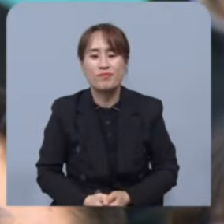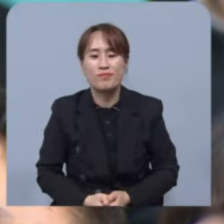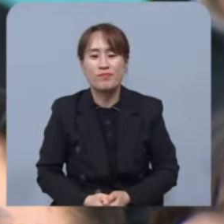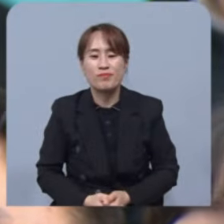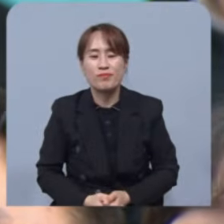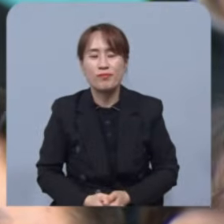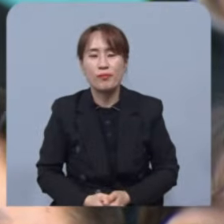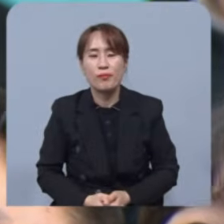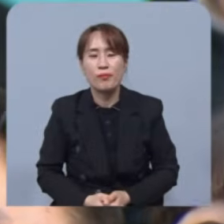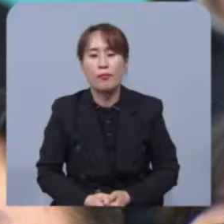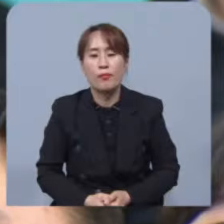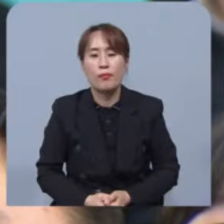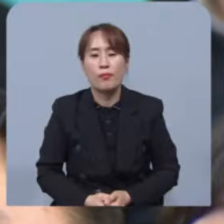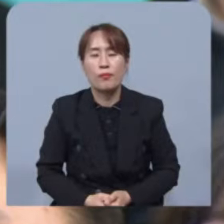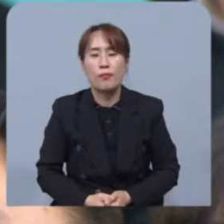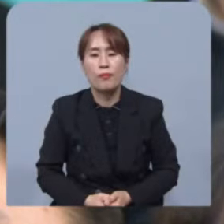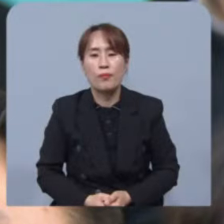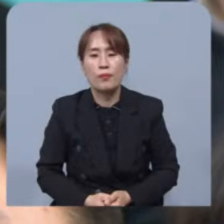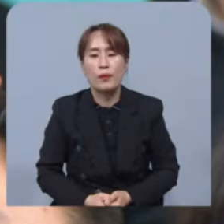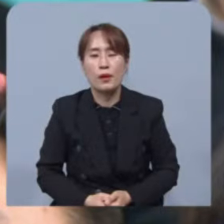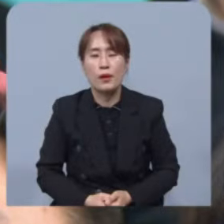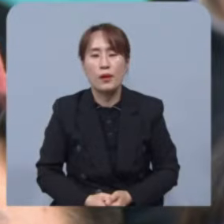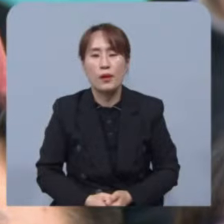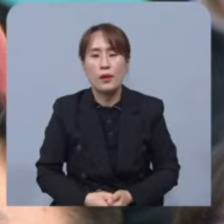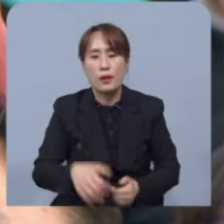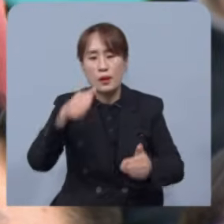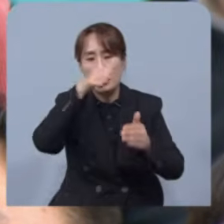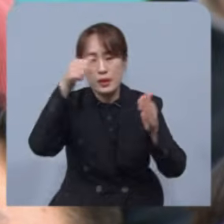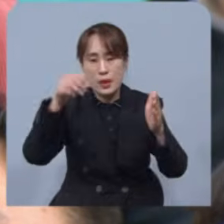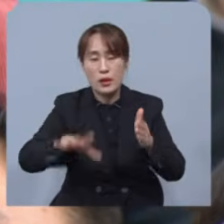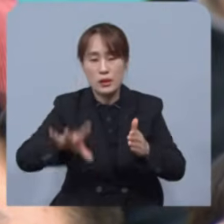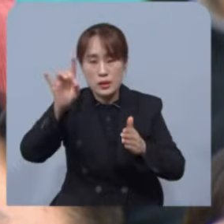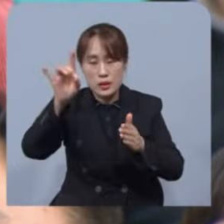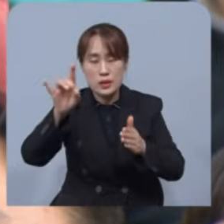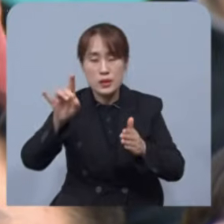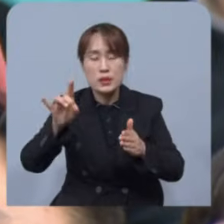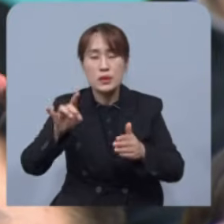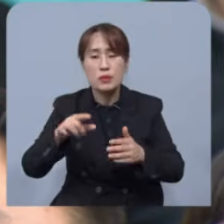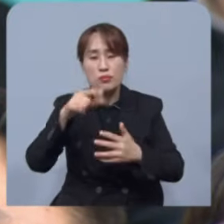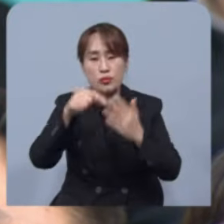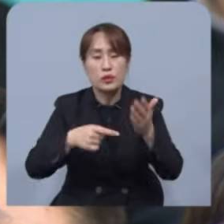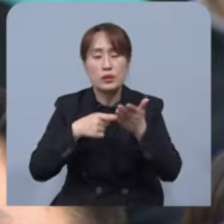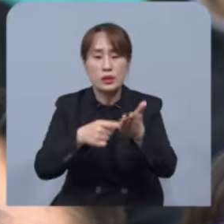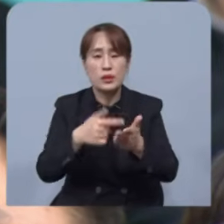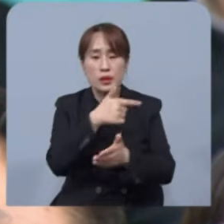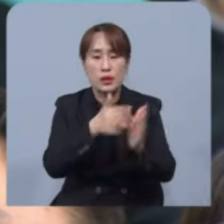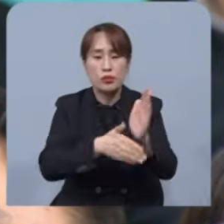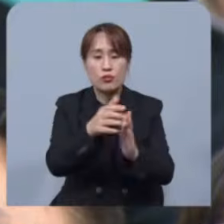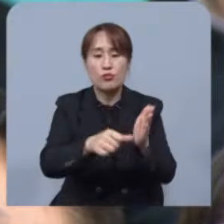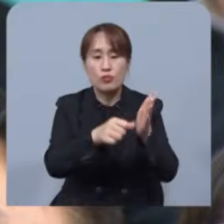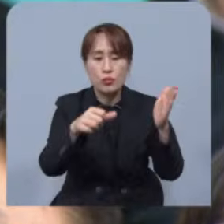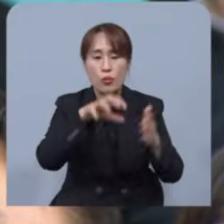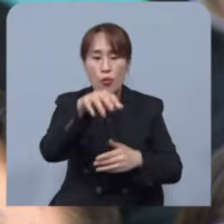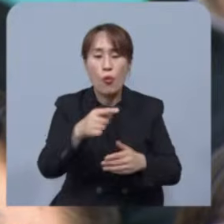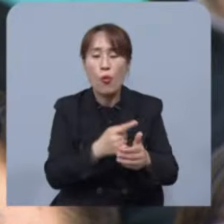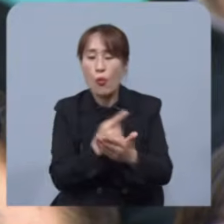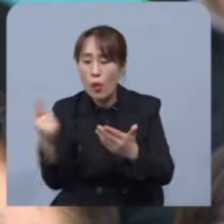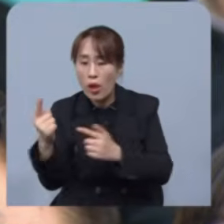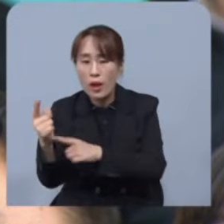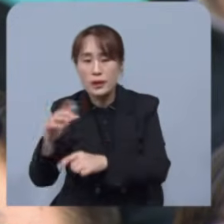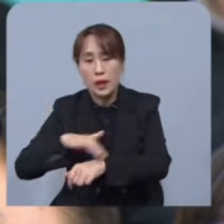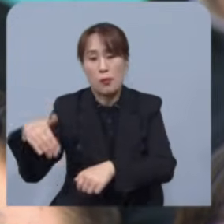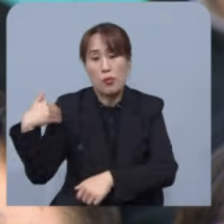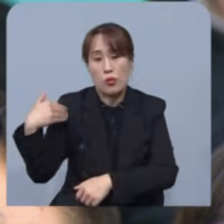가시는 부분들이 있는데 생애 첫 지역여행 프로젝트를 좀 제안드리는데요. 대도시 유명 관광지 외에도 잘